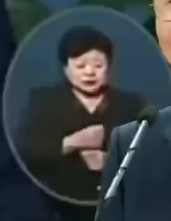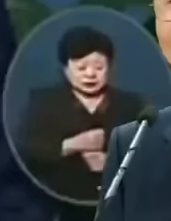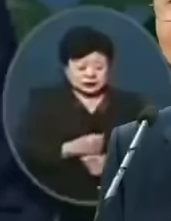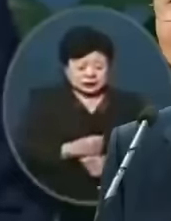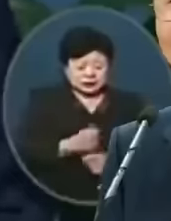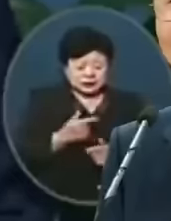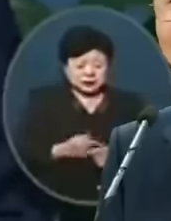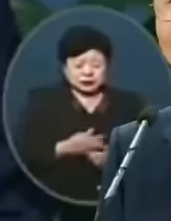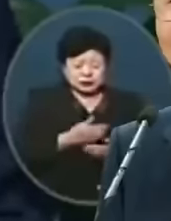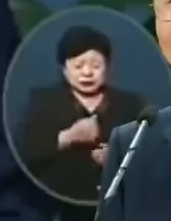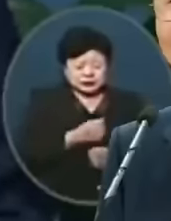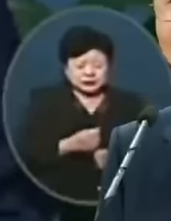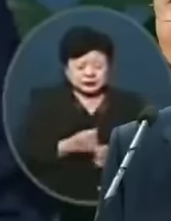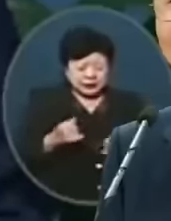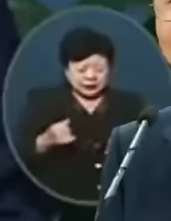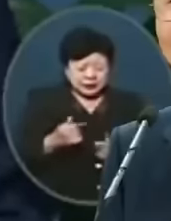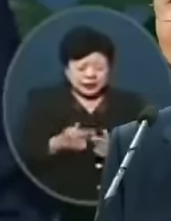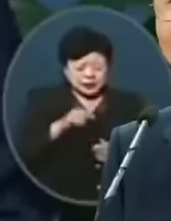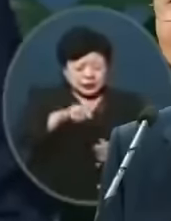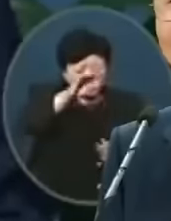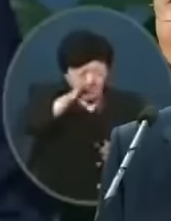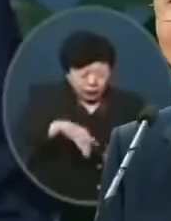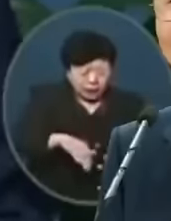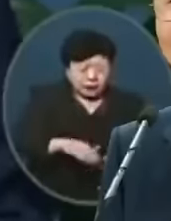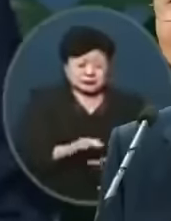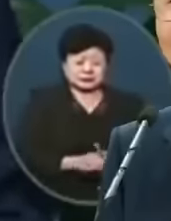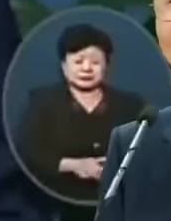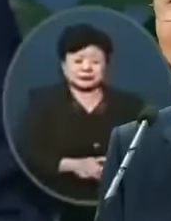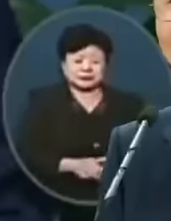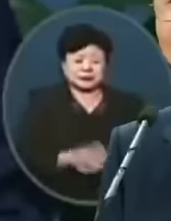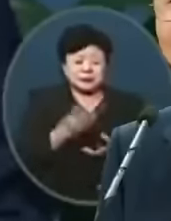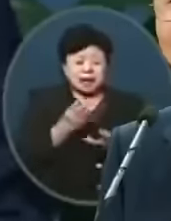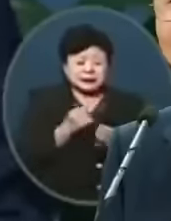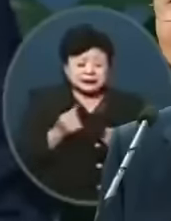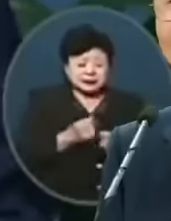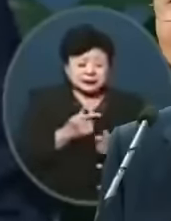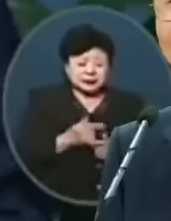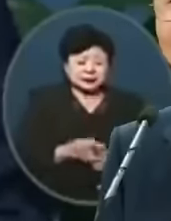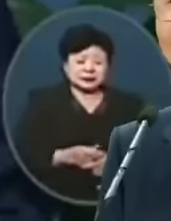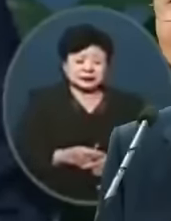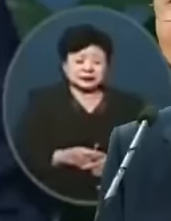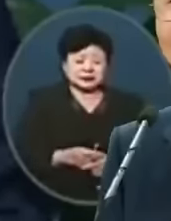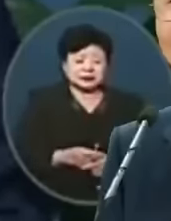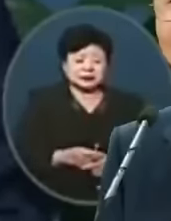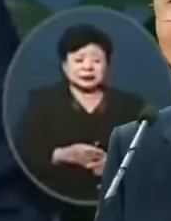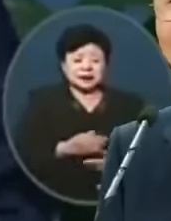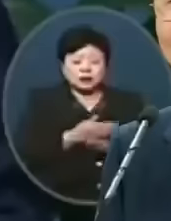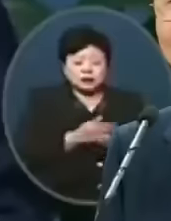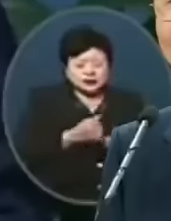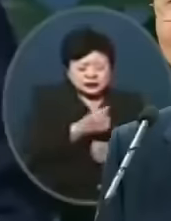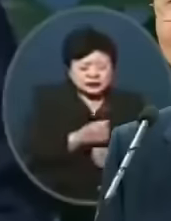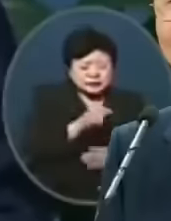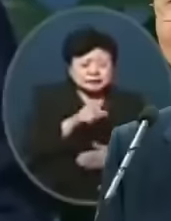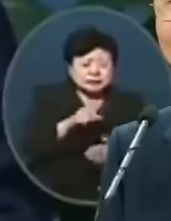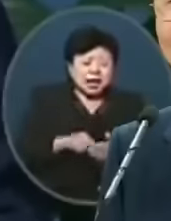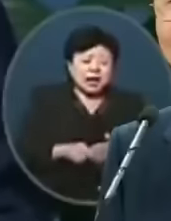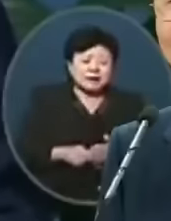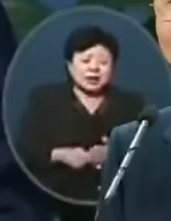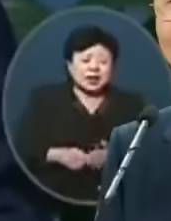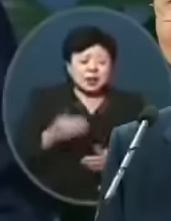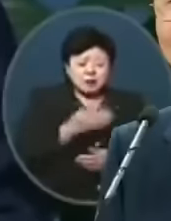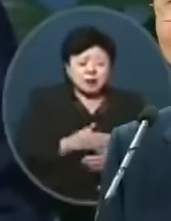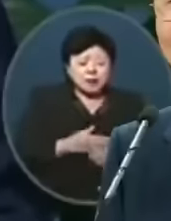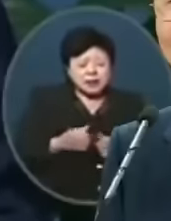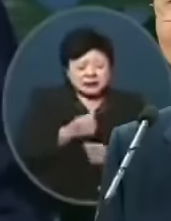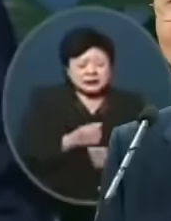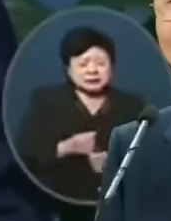짐, 수고하고 모은 짐을 안진 사람 누가 있습니까? 영적인 몸, 짐, 마음의 짐, 육신의